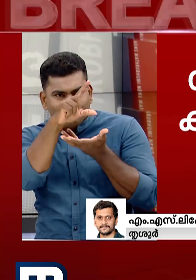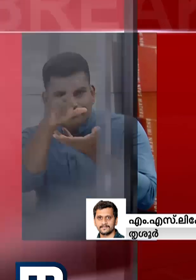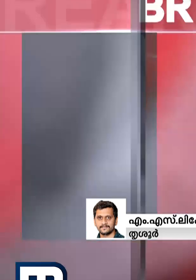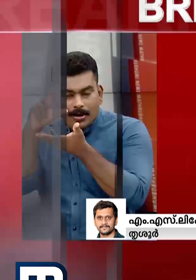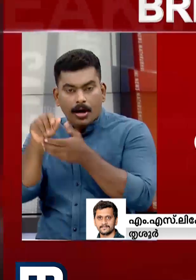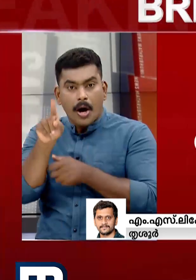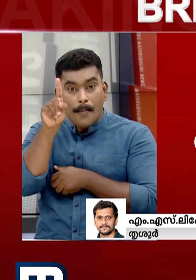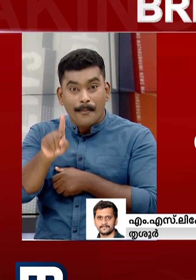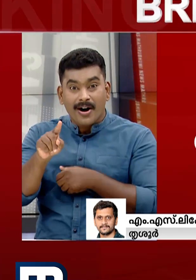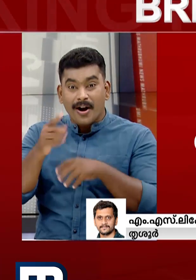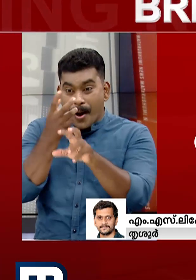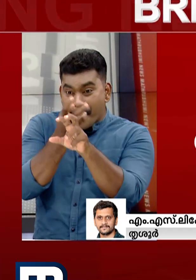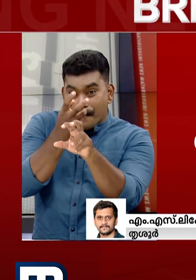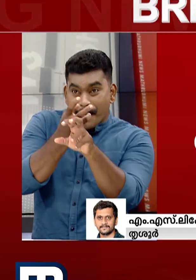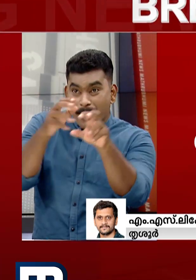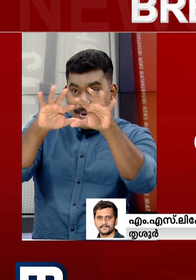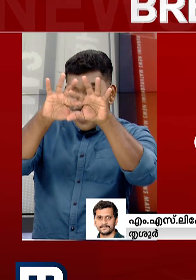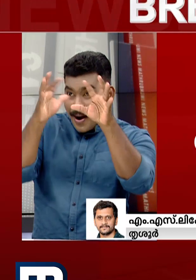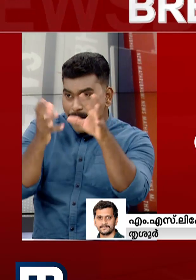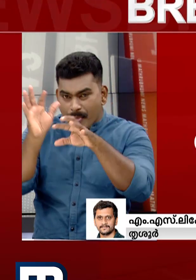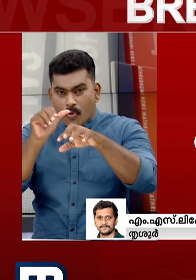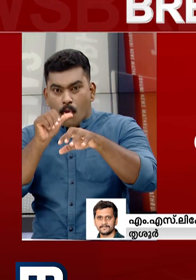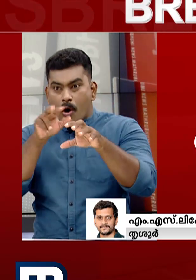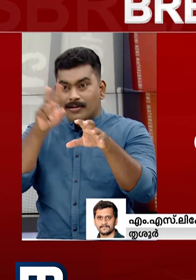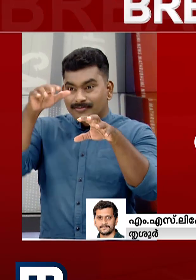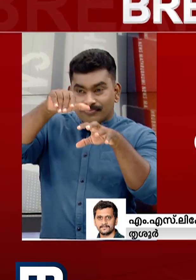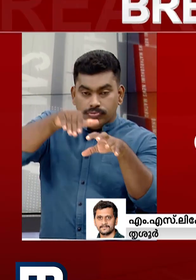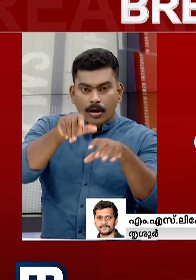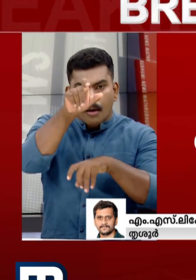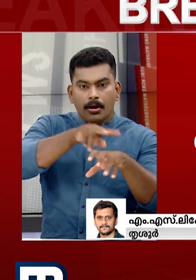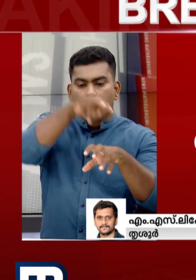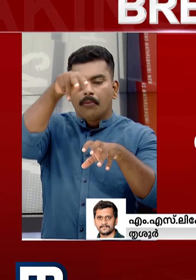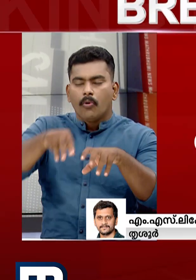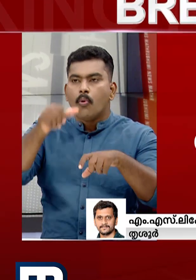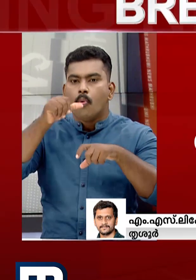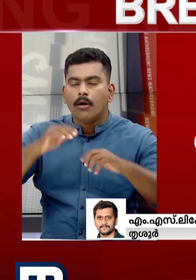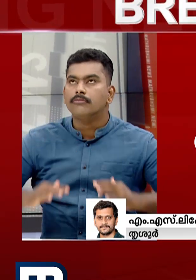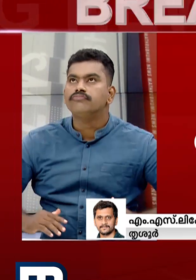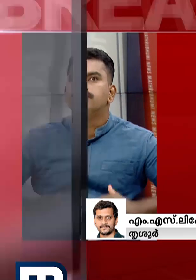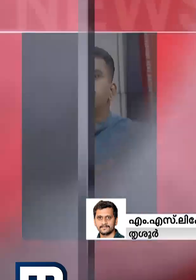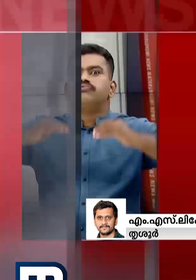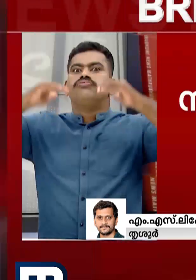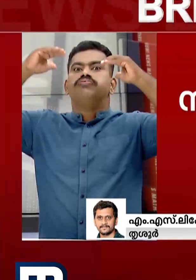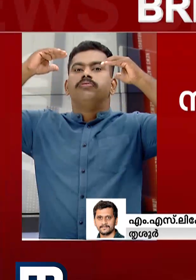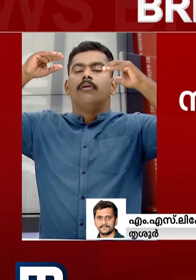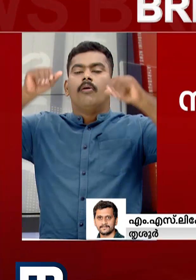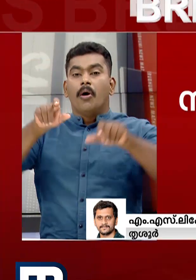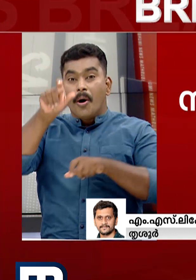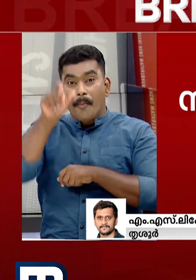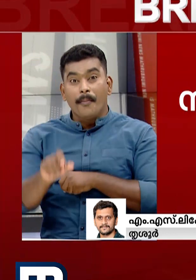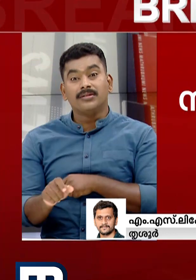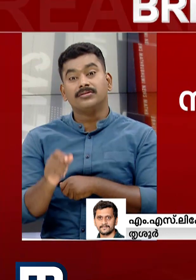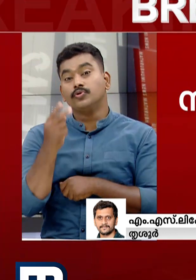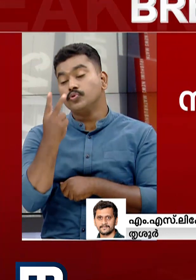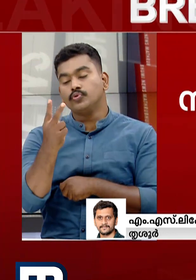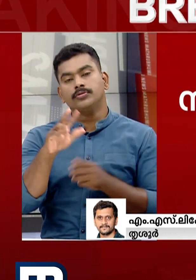ഈ പാറയിടുക്കുകൾക്കിടയിൽ മുങ്ങിത്താണെന്നാണ് പ്രാഥമികമായി ലഭിക്കുന്ന വിവരം. നാട്ടുകാരാണ് ഇവരെ രക്ഷിച്ചത്. നാട്ടുകാരും ഫയർഫോഴ്സും